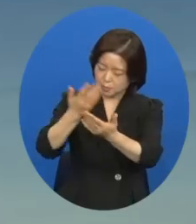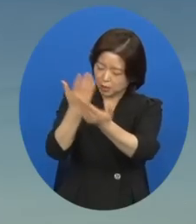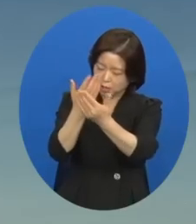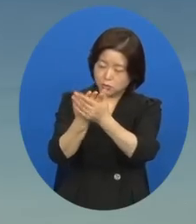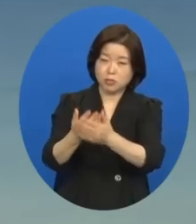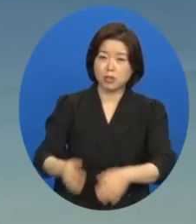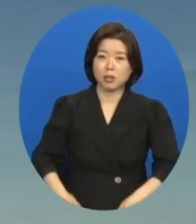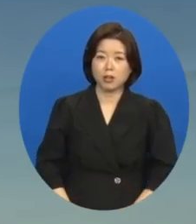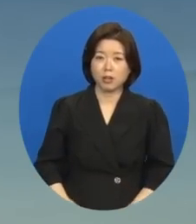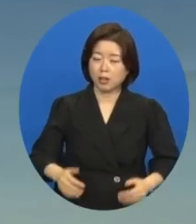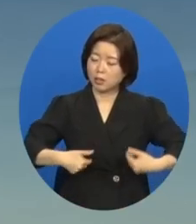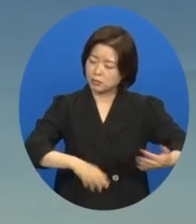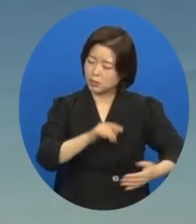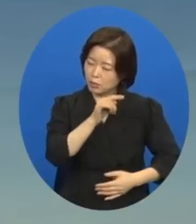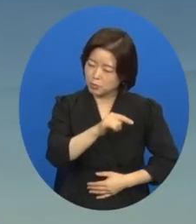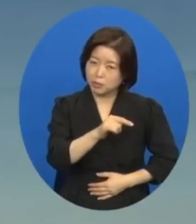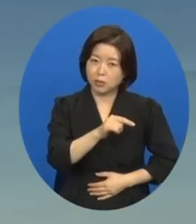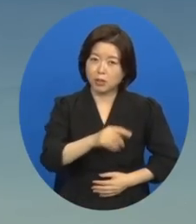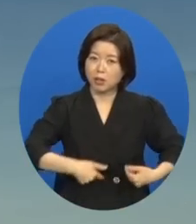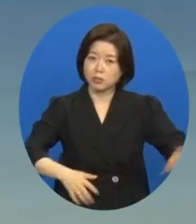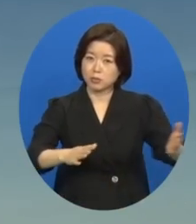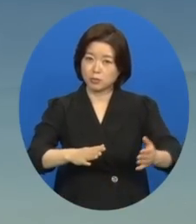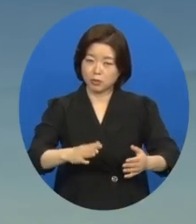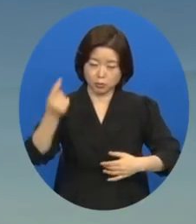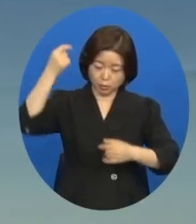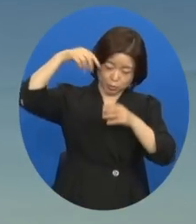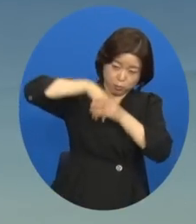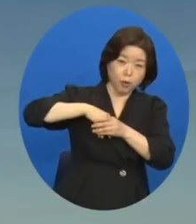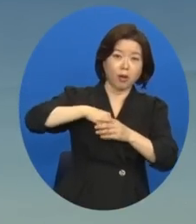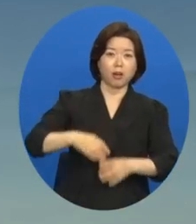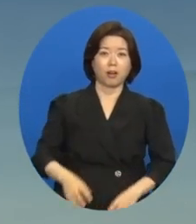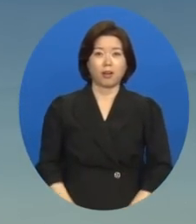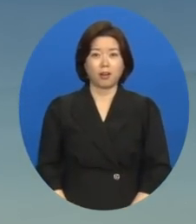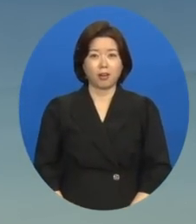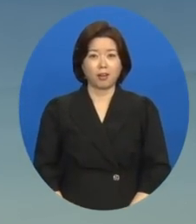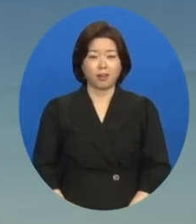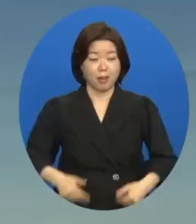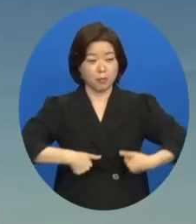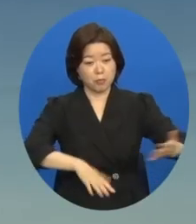근데 쓸데없는 것을 하고 말하면서 그게 머릿속에 쏙 들어오는 거예요.